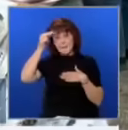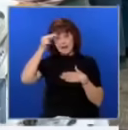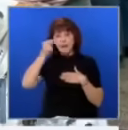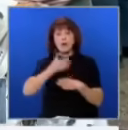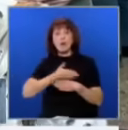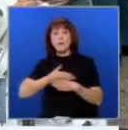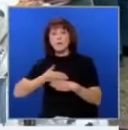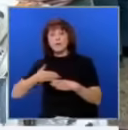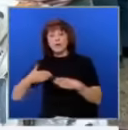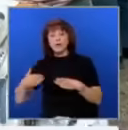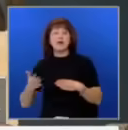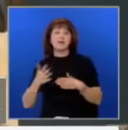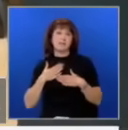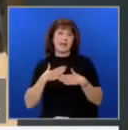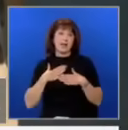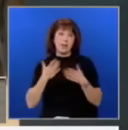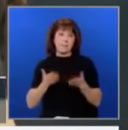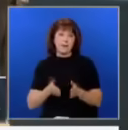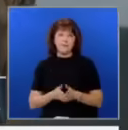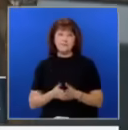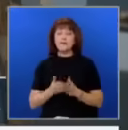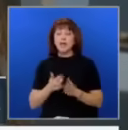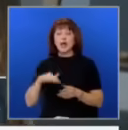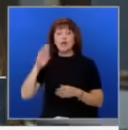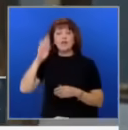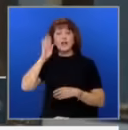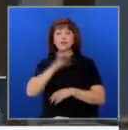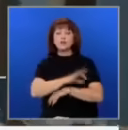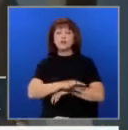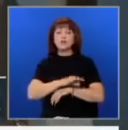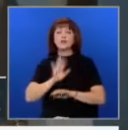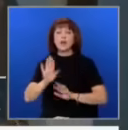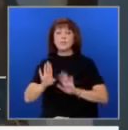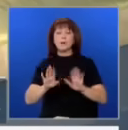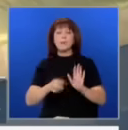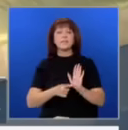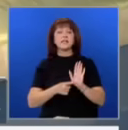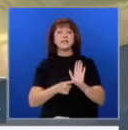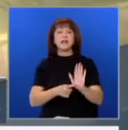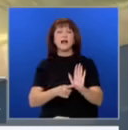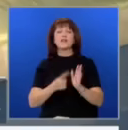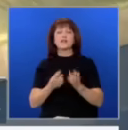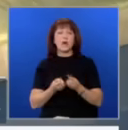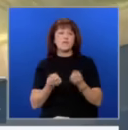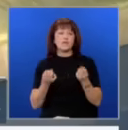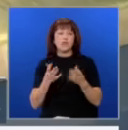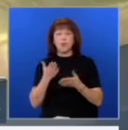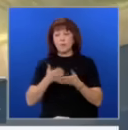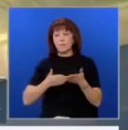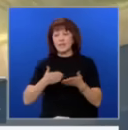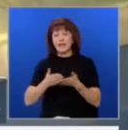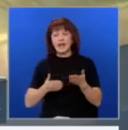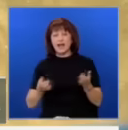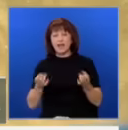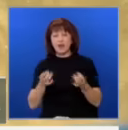продължава българщината да съществува. А Военно-историческият музей представи обновена тематична експозиция с нов графичен материал и